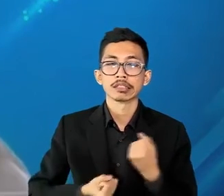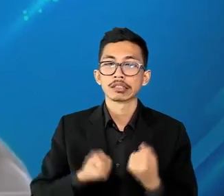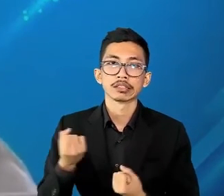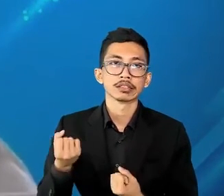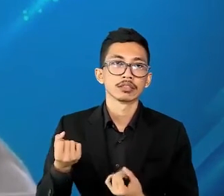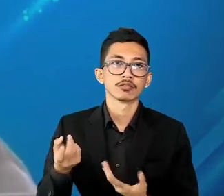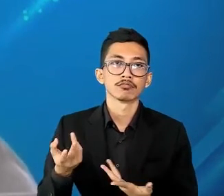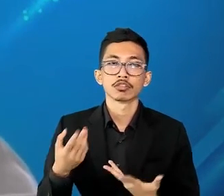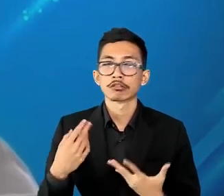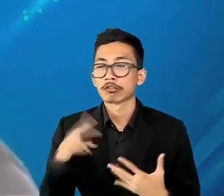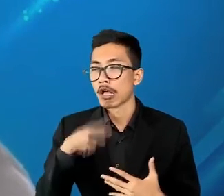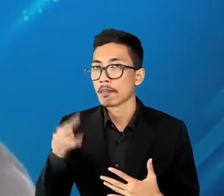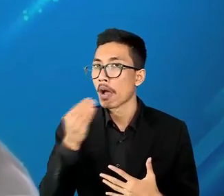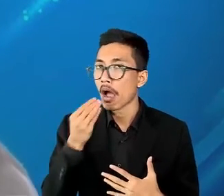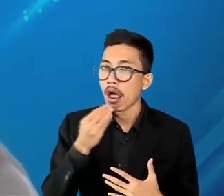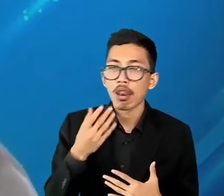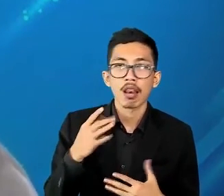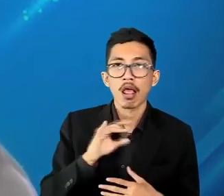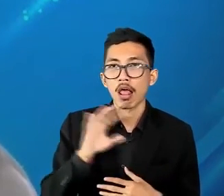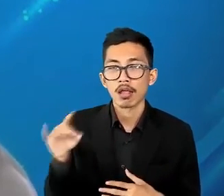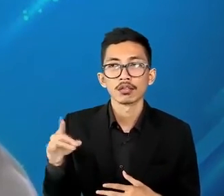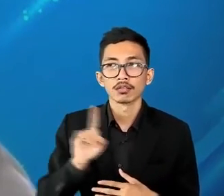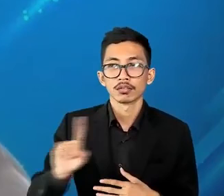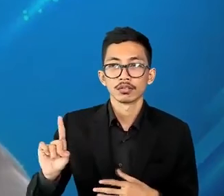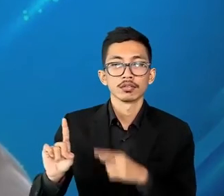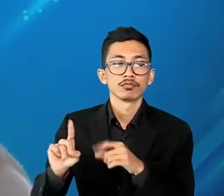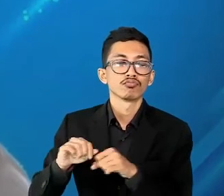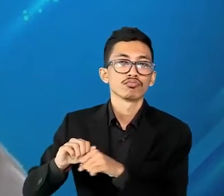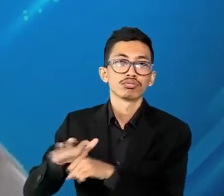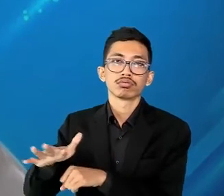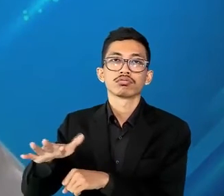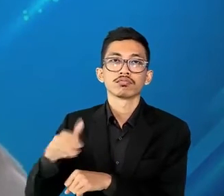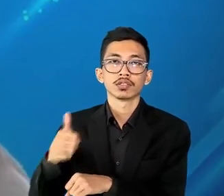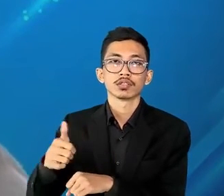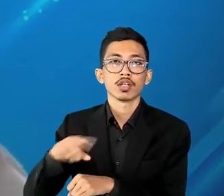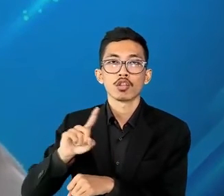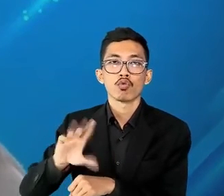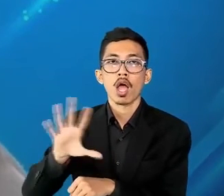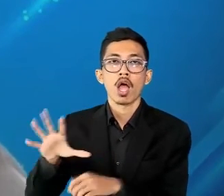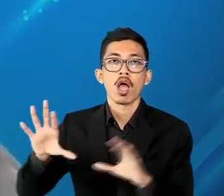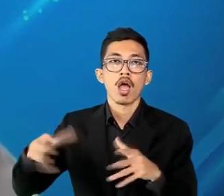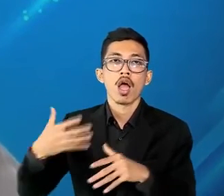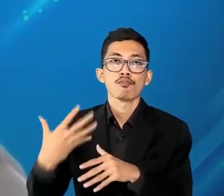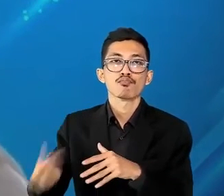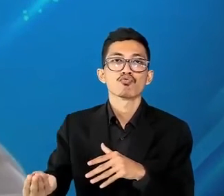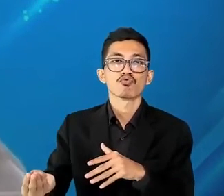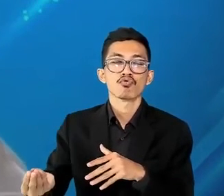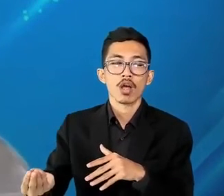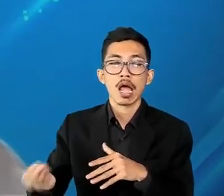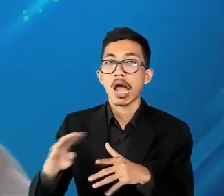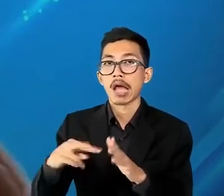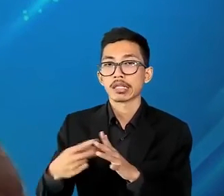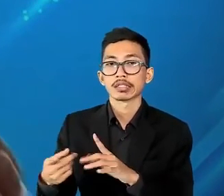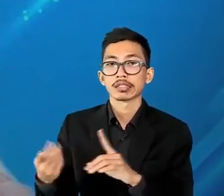mungkin harus mencari makan dan sebagainya, maka dia akan menulari orang satu kampung itu. Maka yang satu itulah harus yang